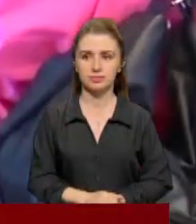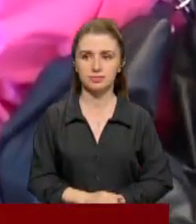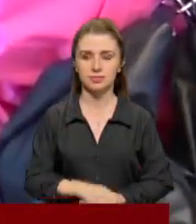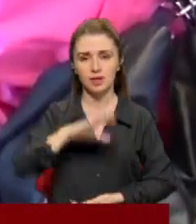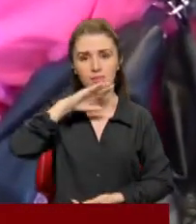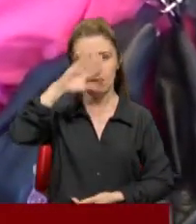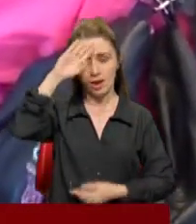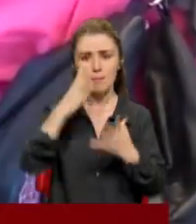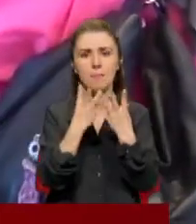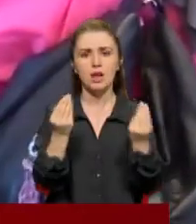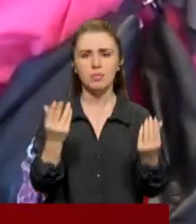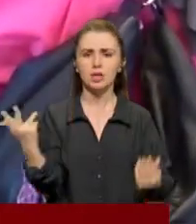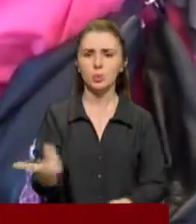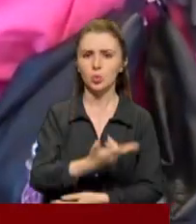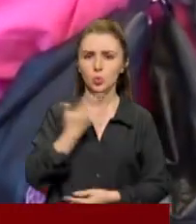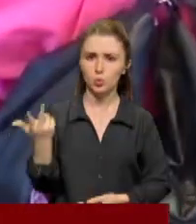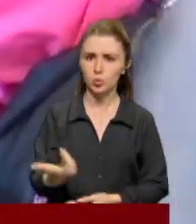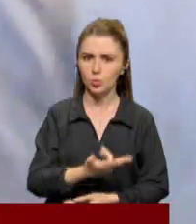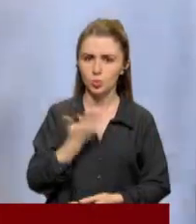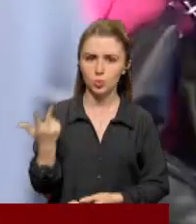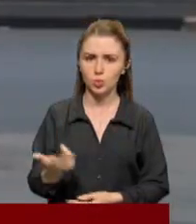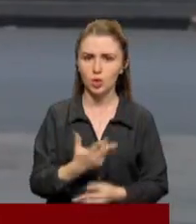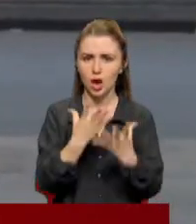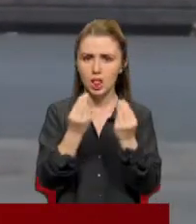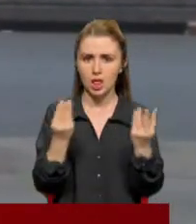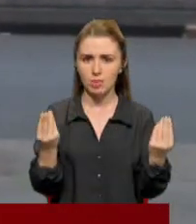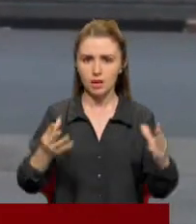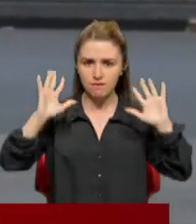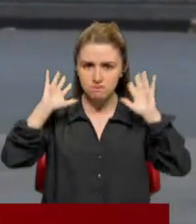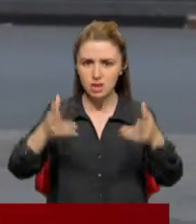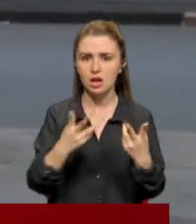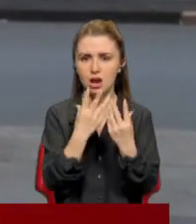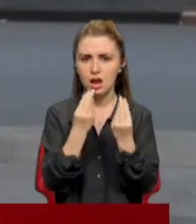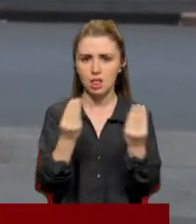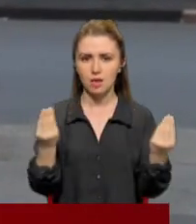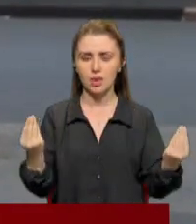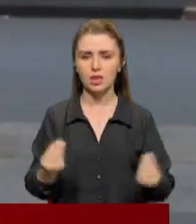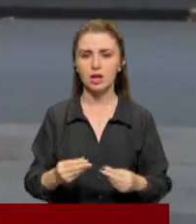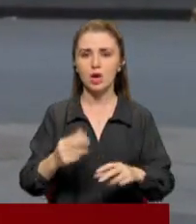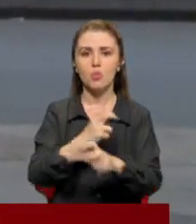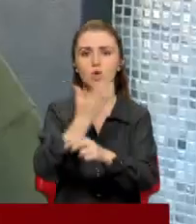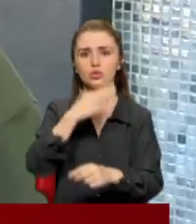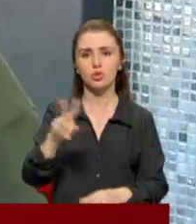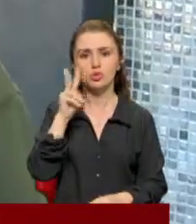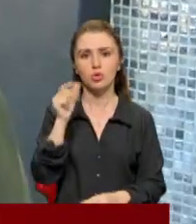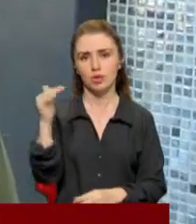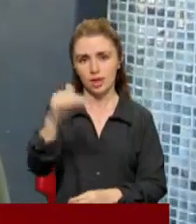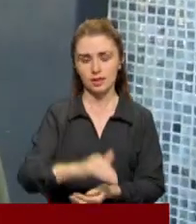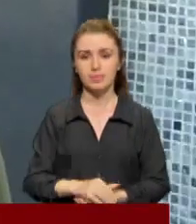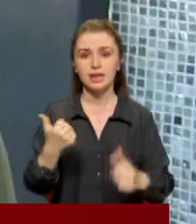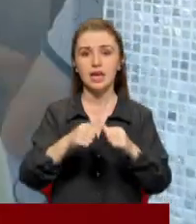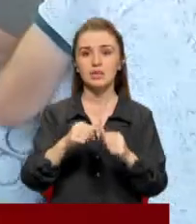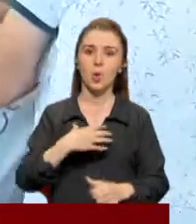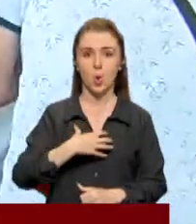Bayram yoğunluğu felaket derecede, aşırı derecede izdiham var. Çok yoğun, yani yer bulamadık, son güne kaldı. Eşimle